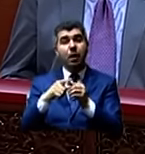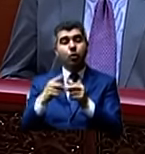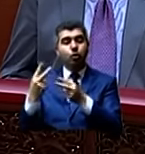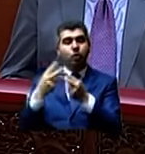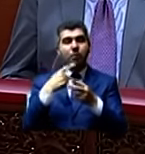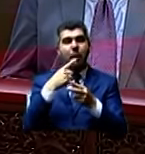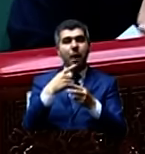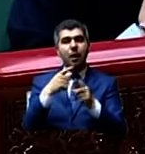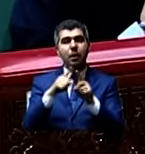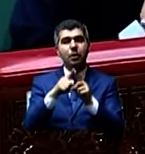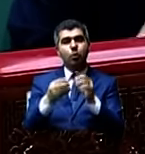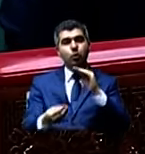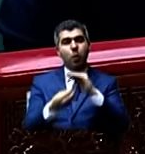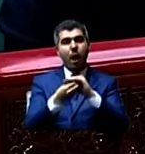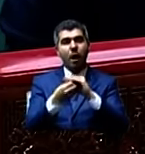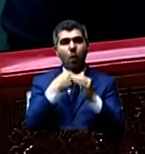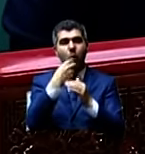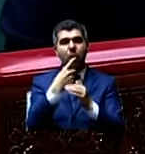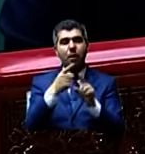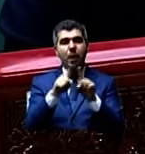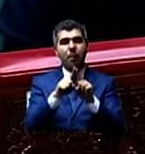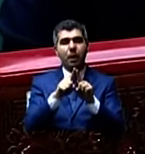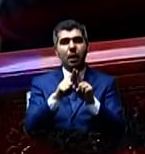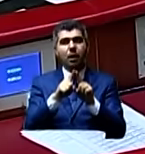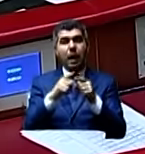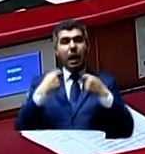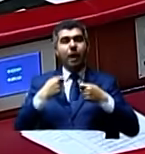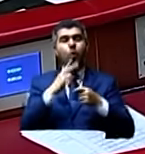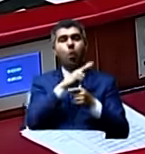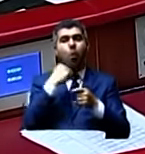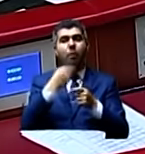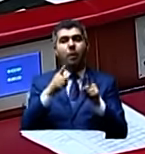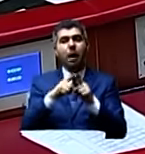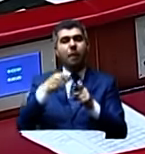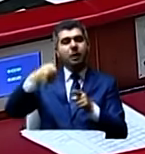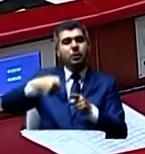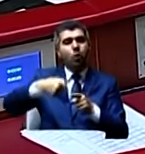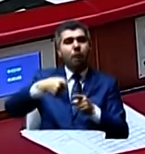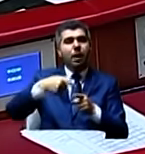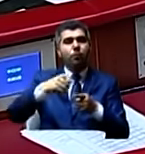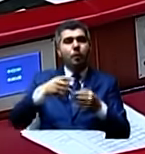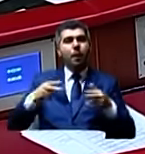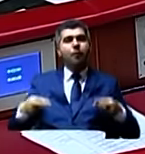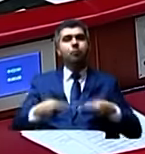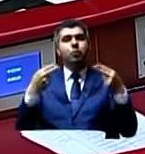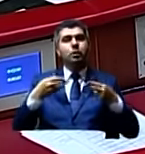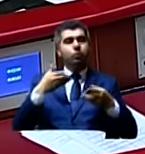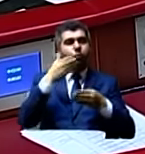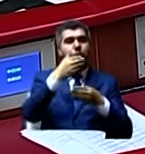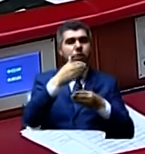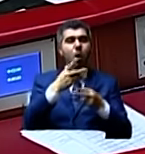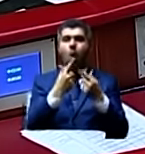بالوطنيه وبالحق، وزير رئيس الحكومه ديال المغرب كيتقدى بحال المغاربه، ما كاينش